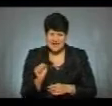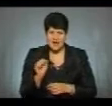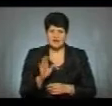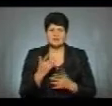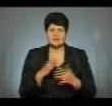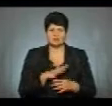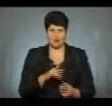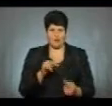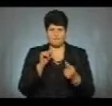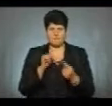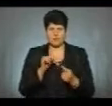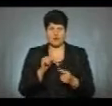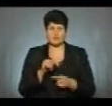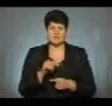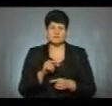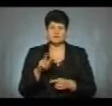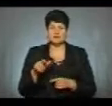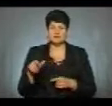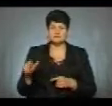Тобто електорат більше